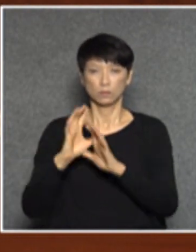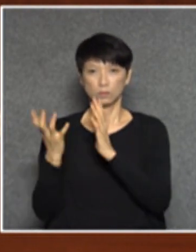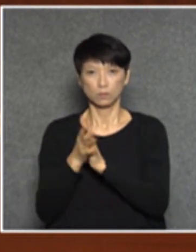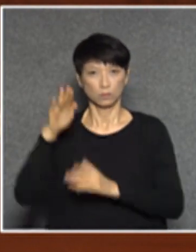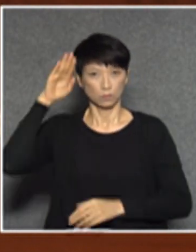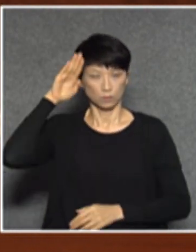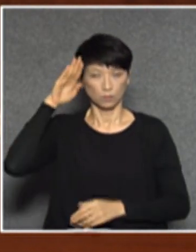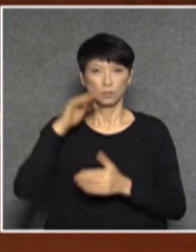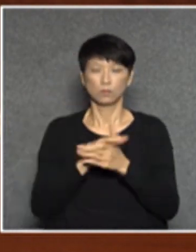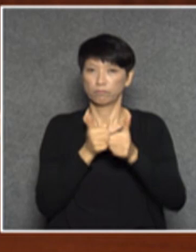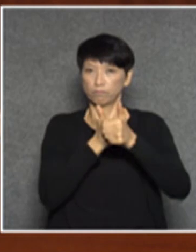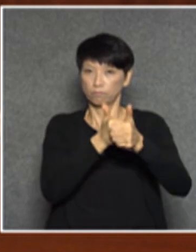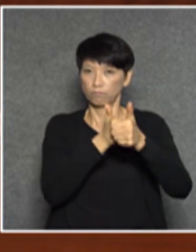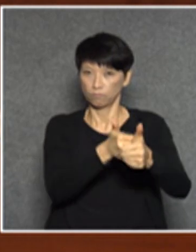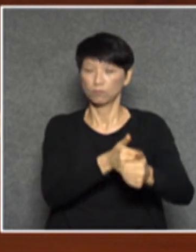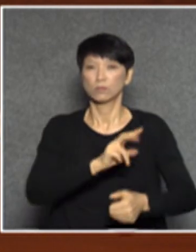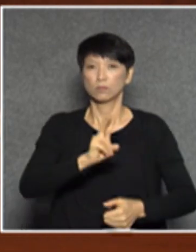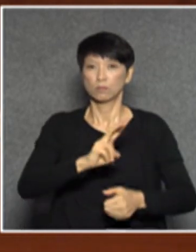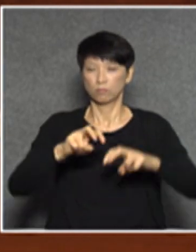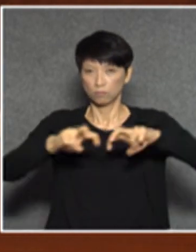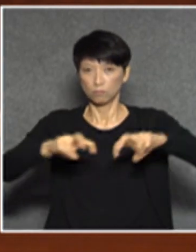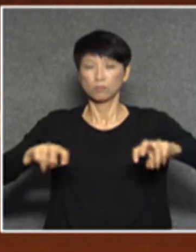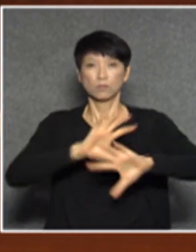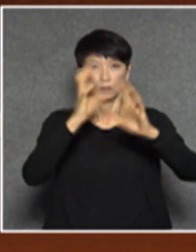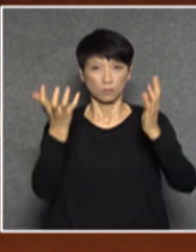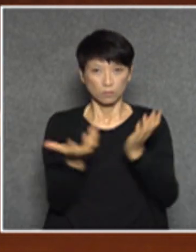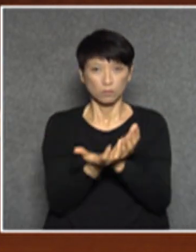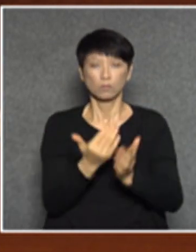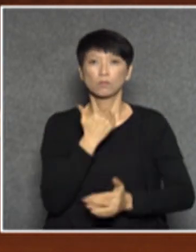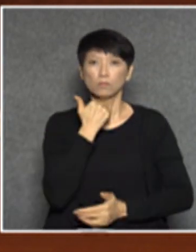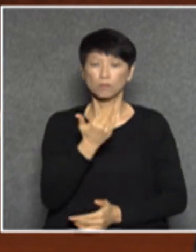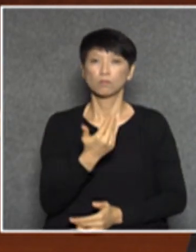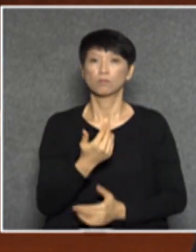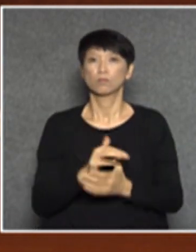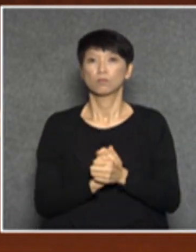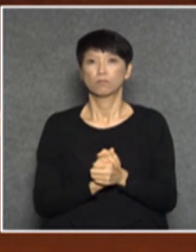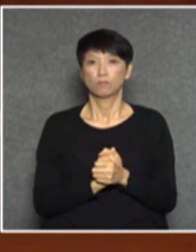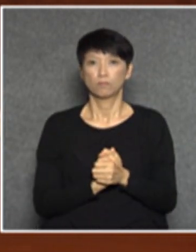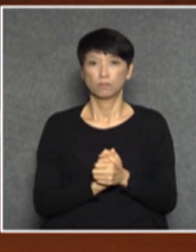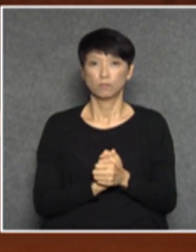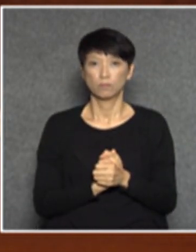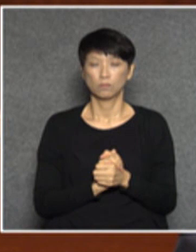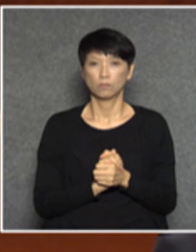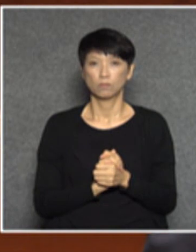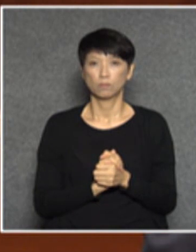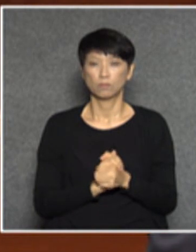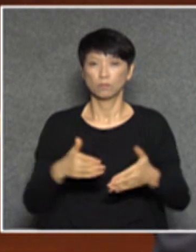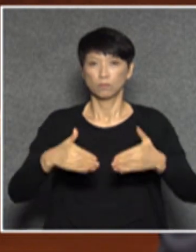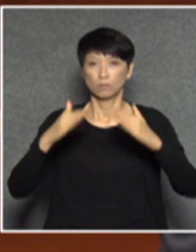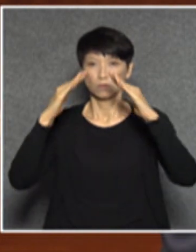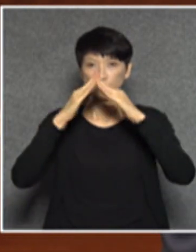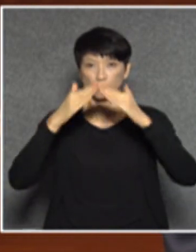極跟進同埋調查所有嘅投訴嘅。至於設立一個局嘅問題咧，我